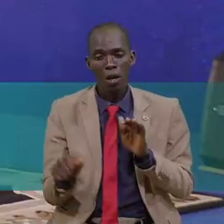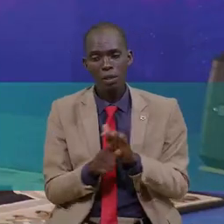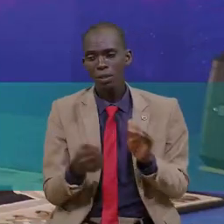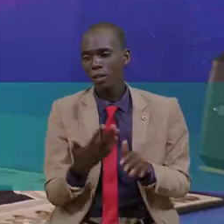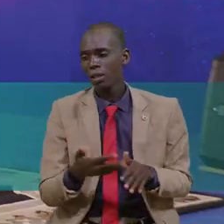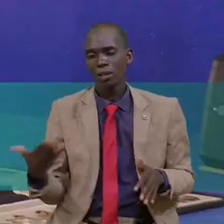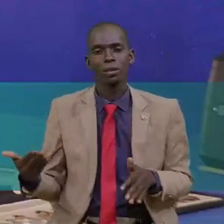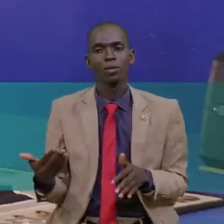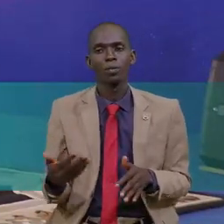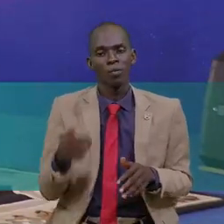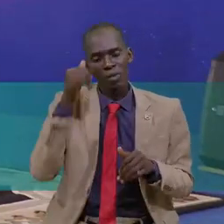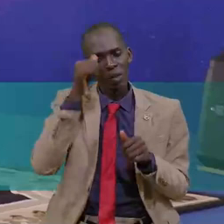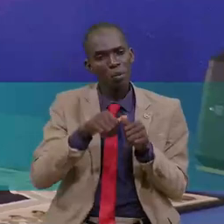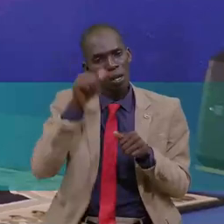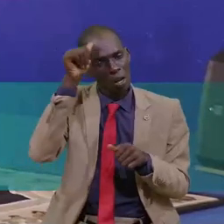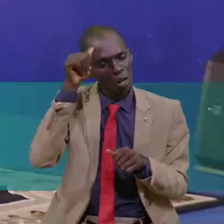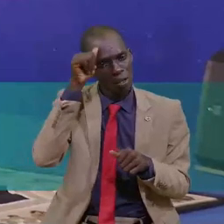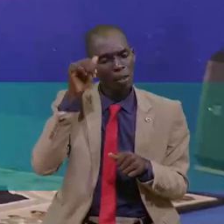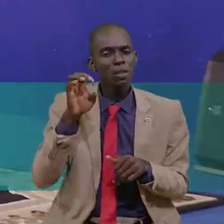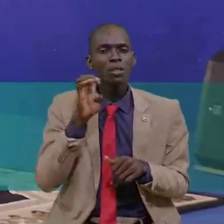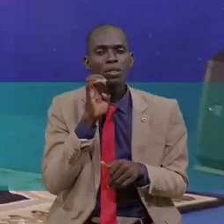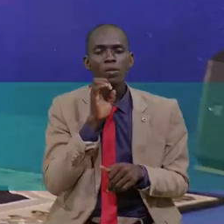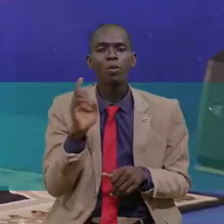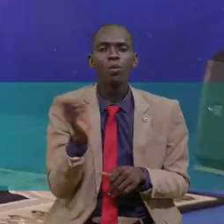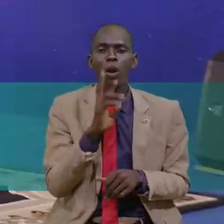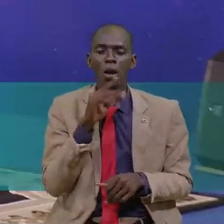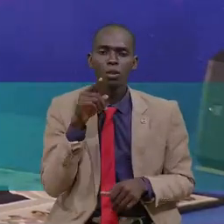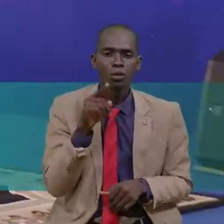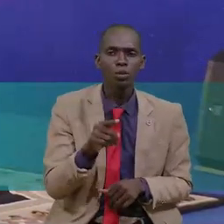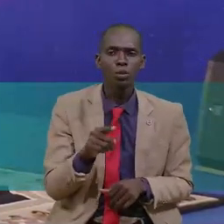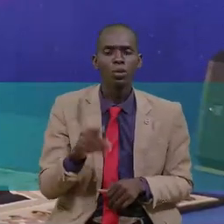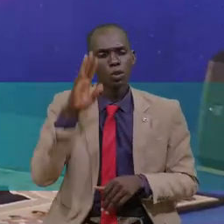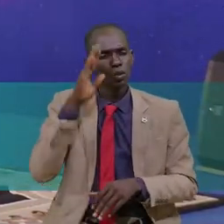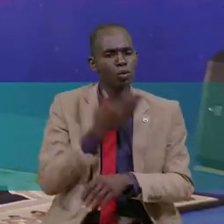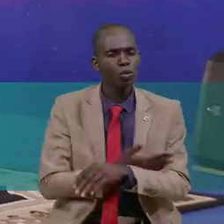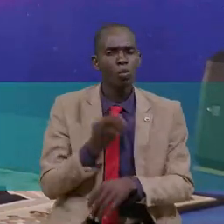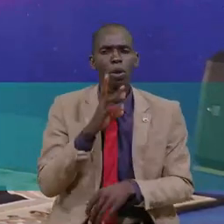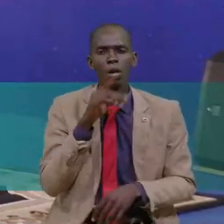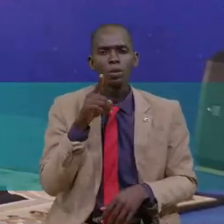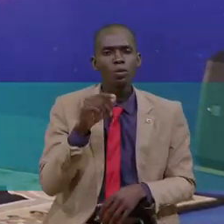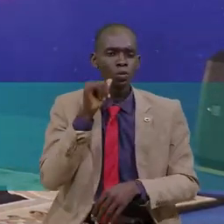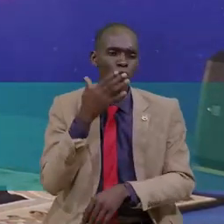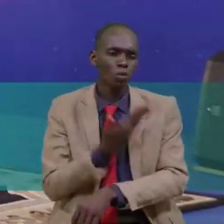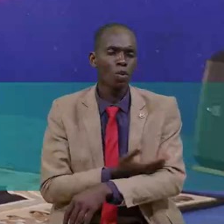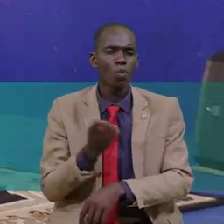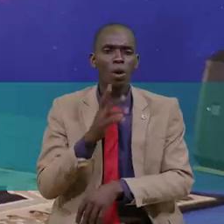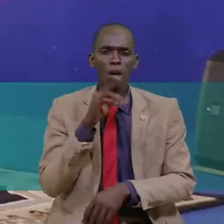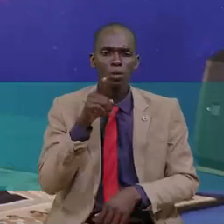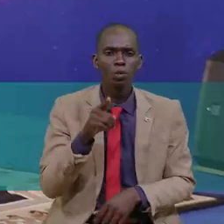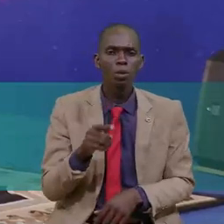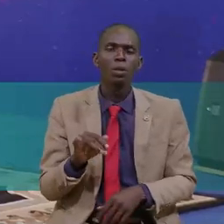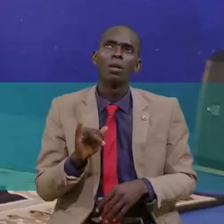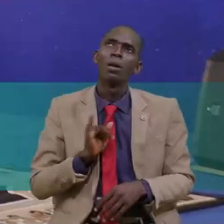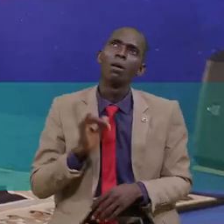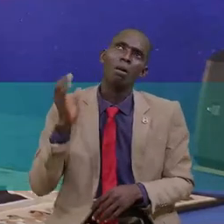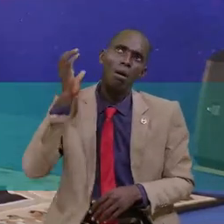Dieu, et tu dis, oh, Adam, où es-tu? Ève, où es-tu? Fils, où es-tu? Fille, où es-tu? J'ai entendu ta voix